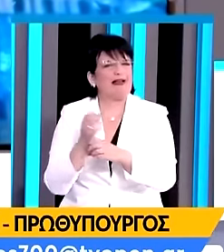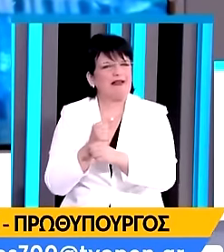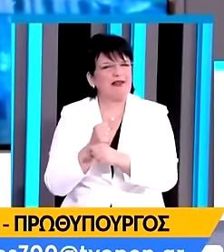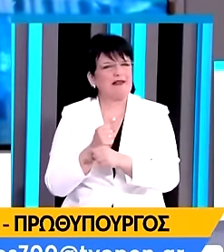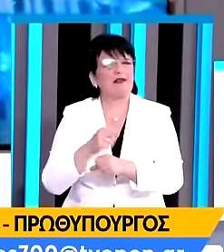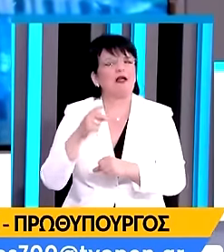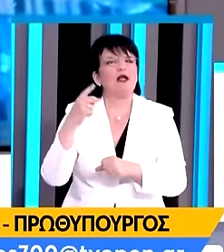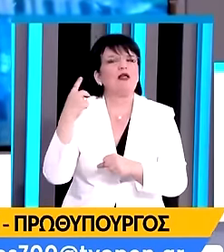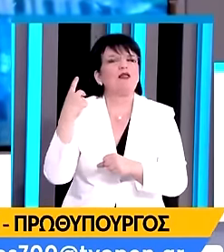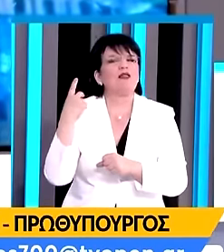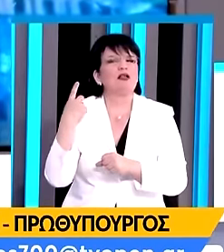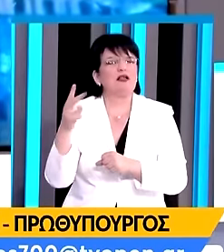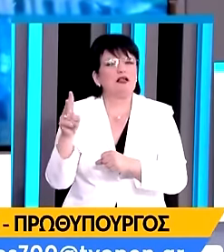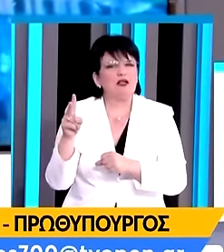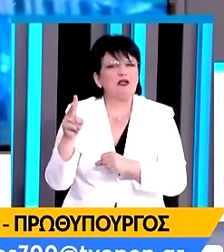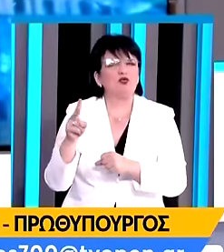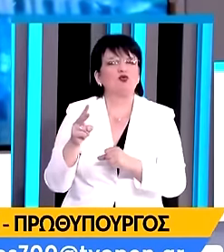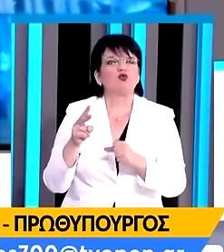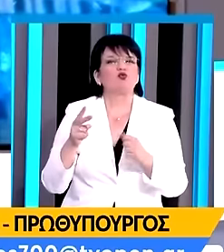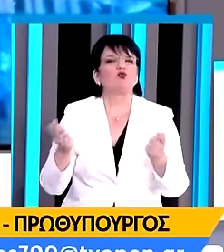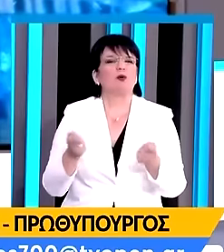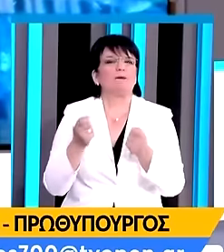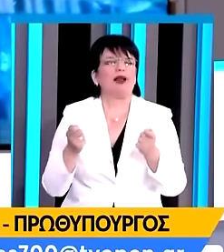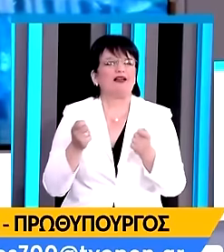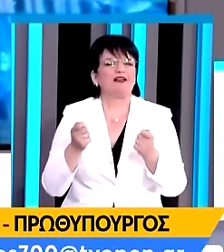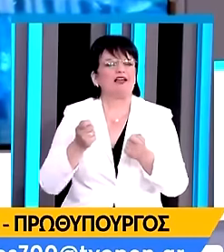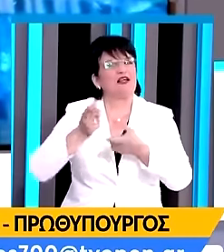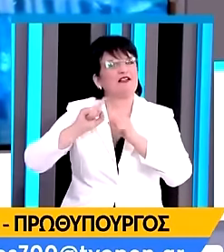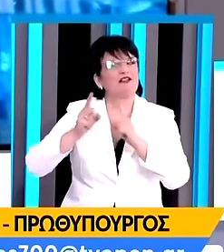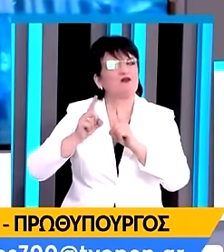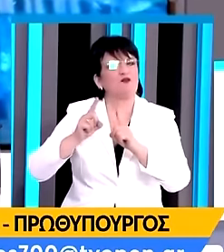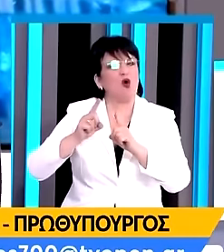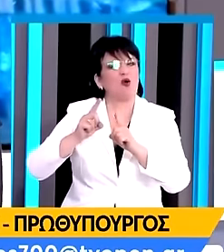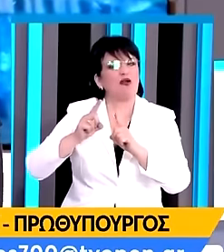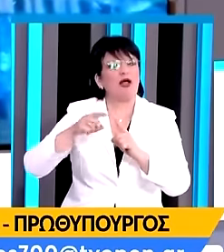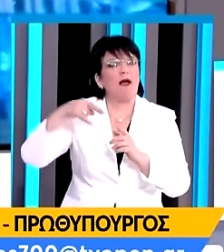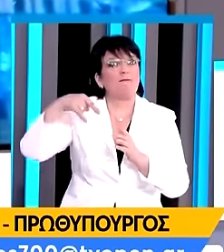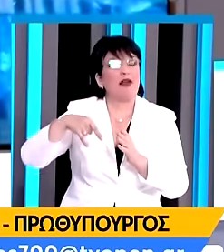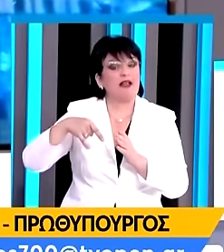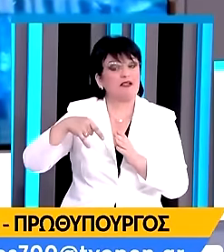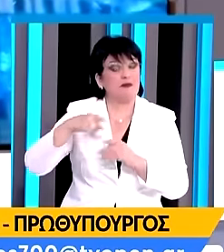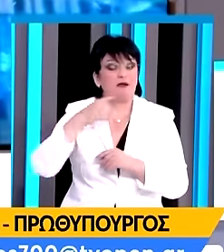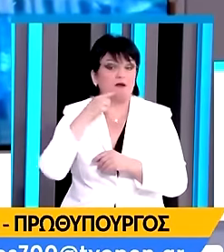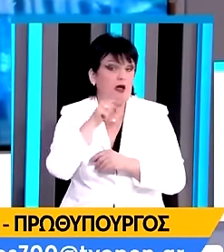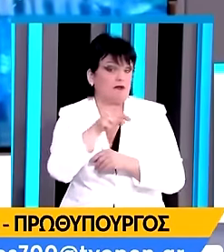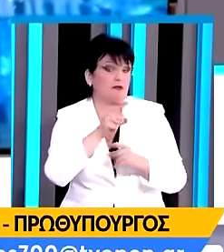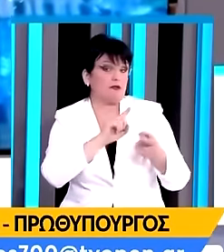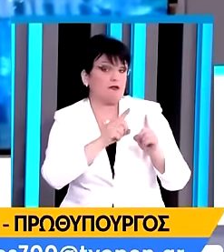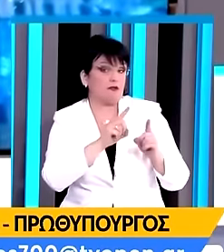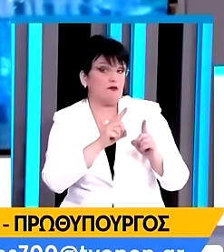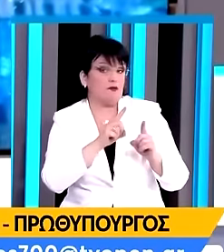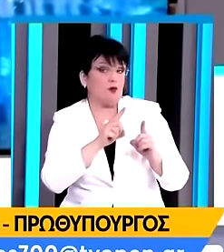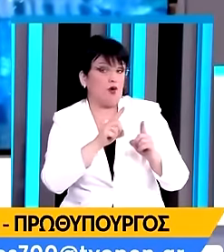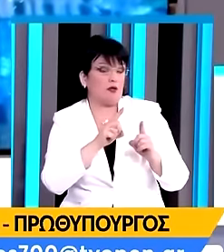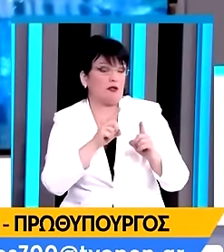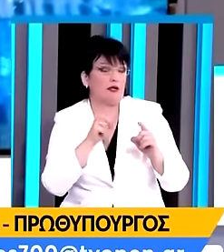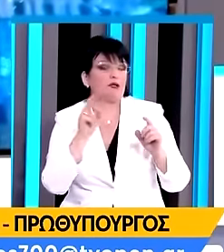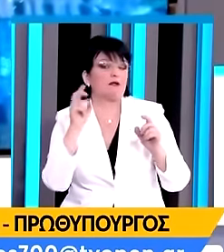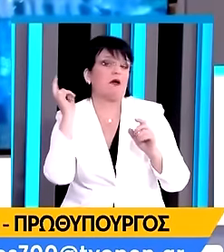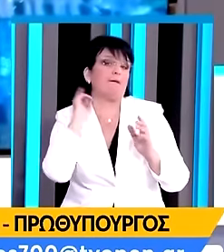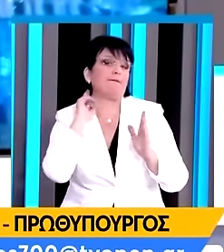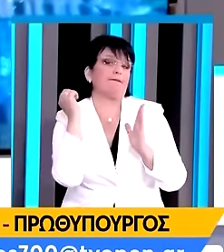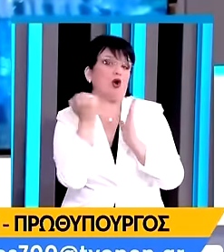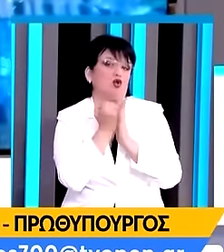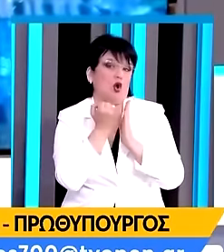τους τακτική προεκλογική για τη Συμφωνία των Πρεσπών. Γιατί εσείς βγαίνετε να υπερασπιστείτε μια συμφωνία. Βάλτε όμως τους αστερίσκους για τα πρωτόκολλα. Εμείς